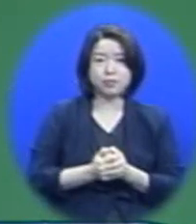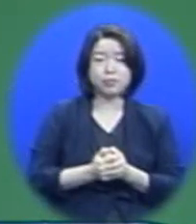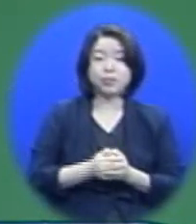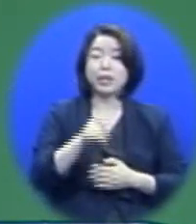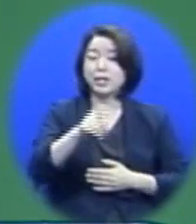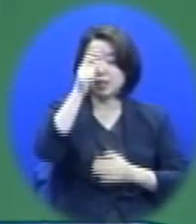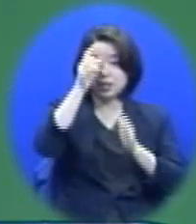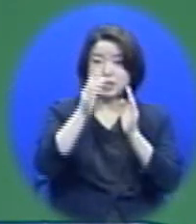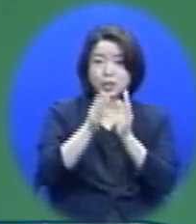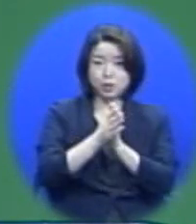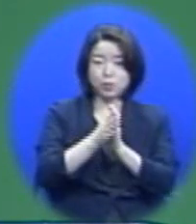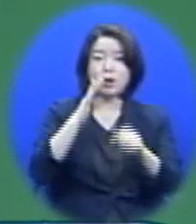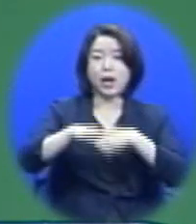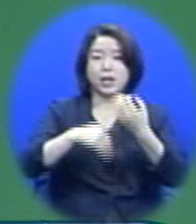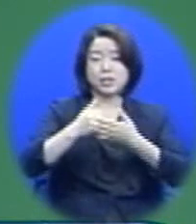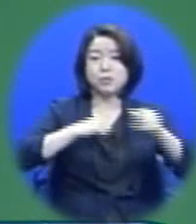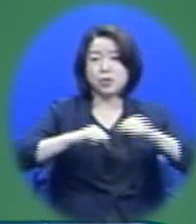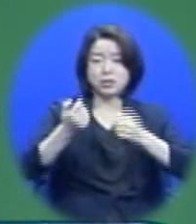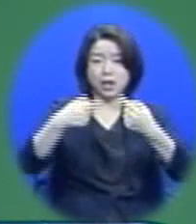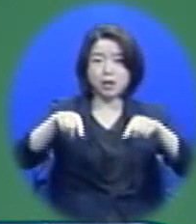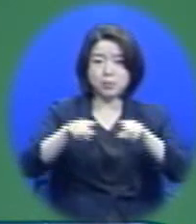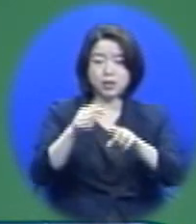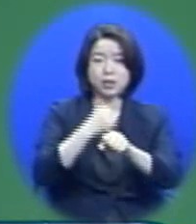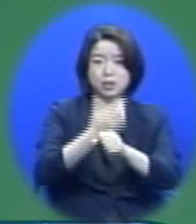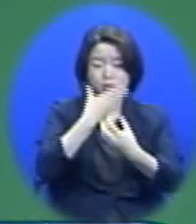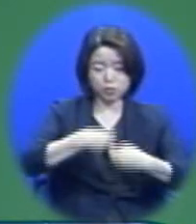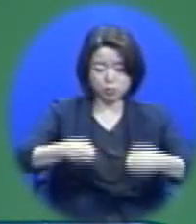이 기도에 하나님의 역사가 함께 하시기를